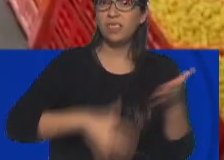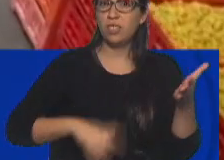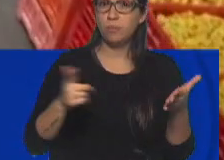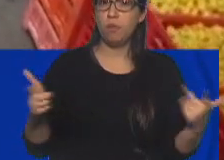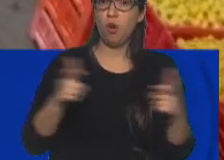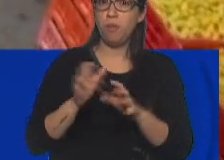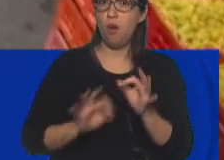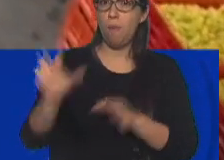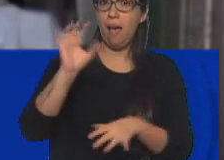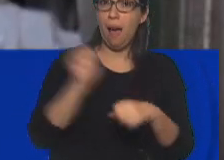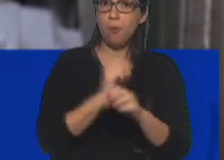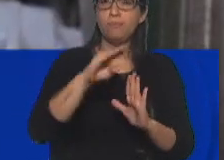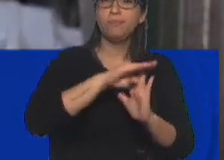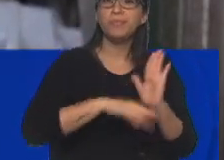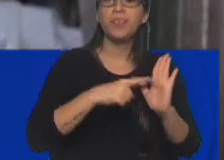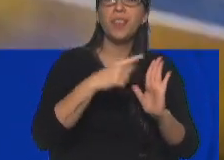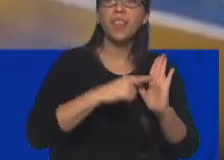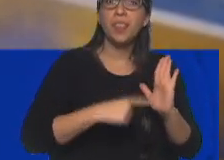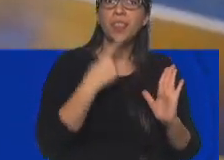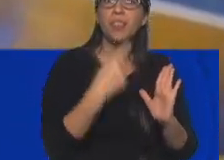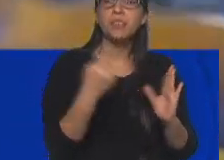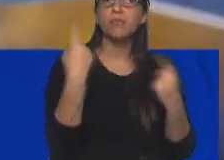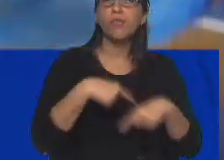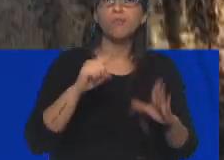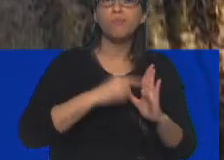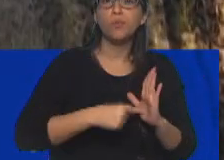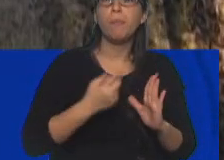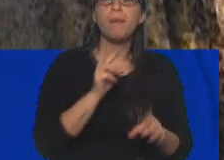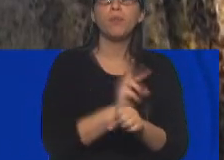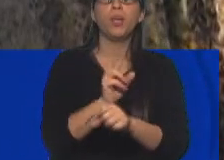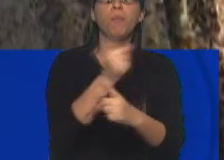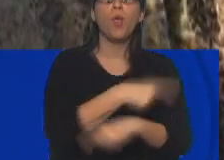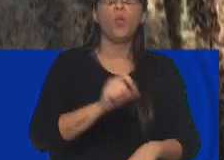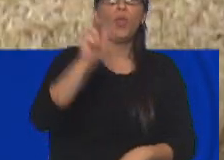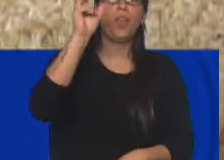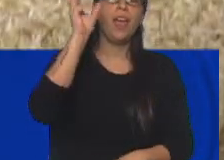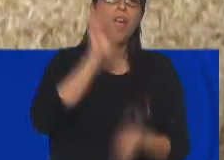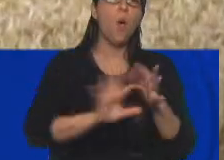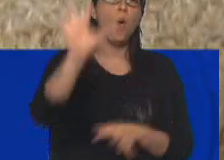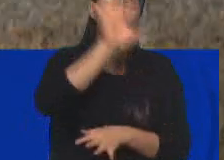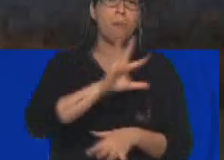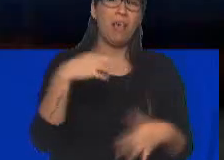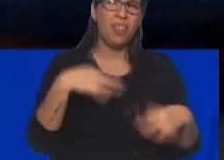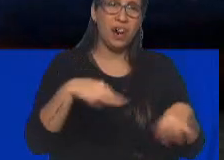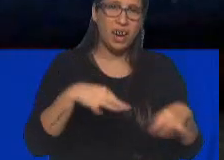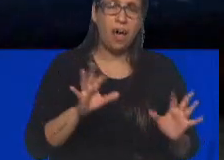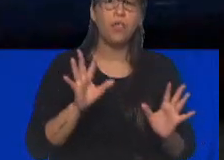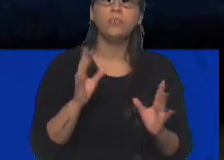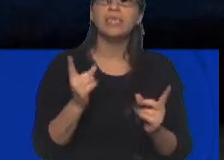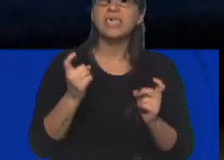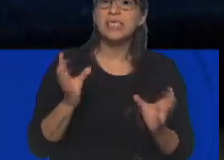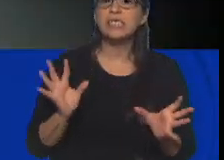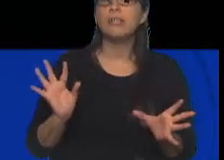Comisión Europea incluye nuevas salvaguardas concebidas para proteger ciertos productos europeos sensibles que autorizan una intervención